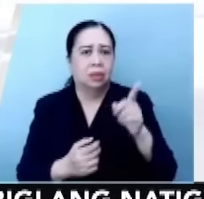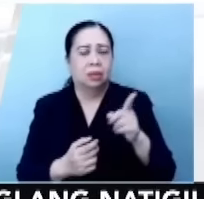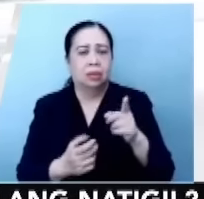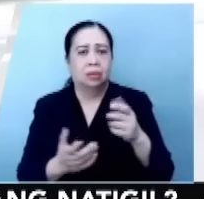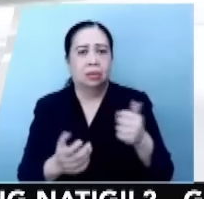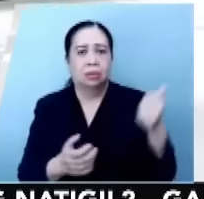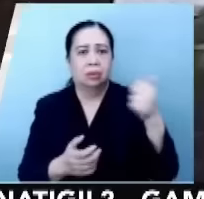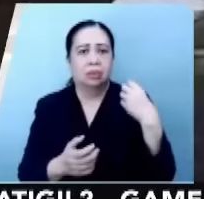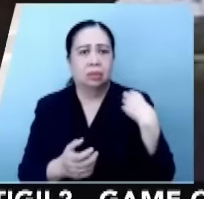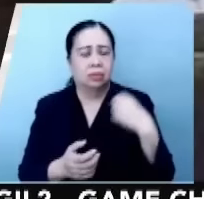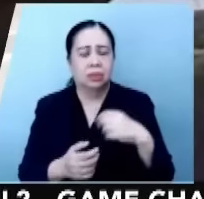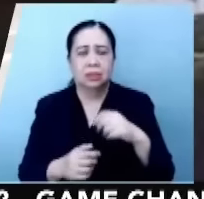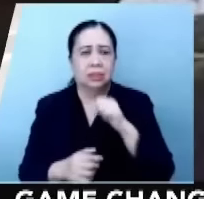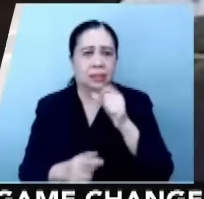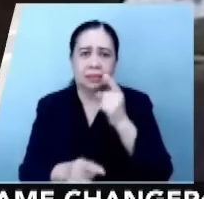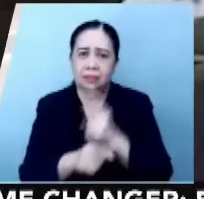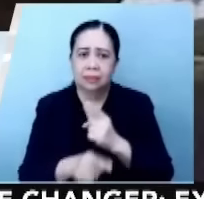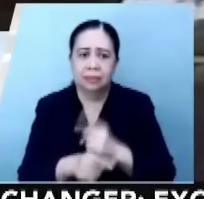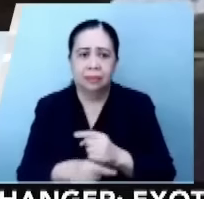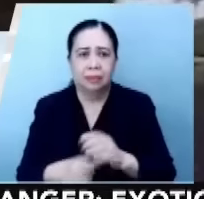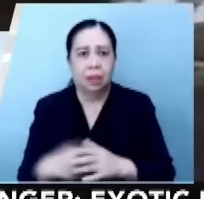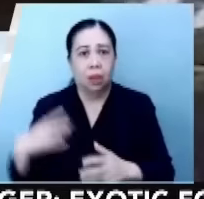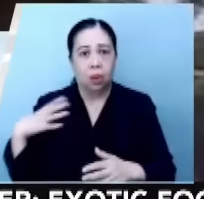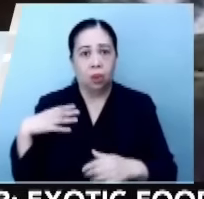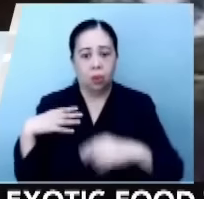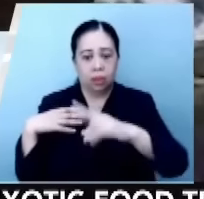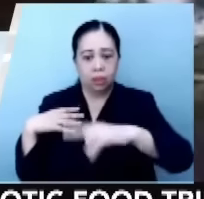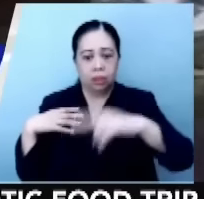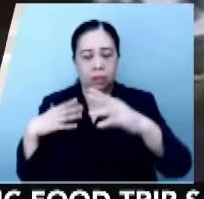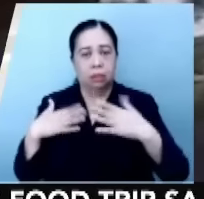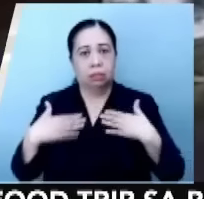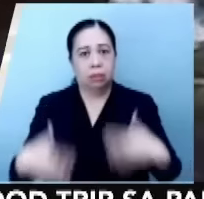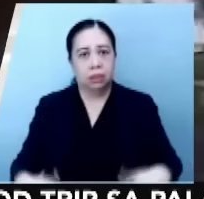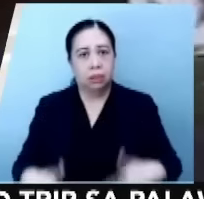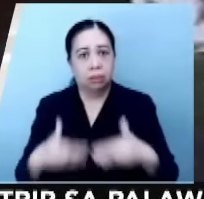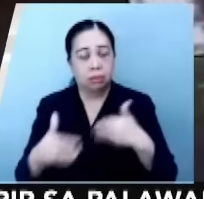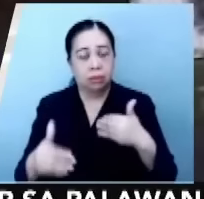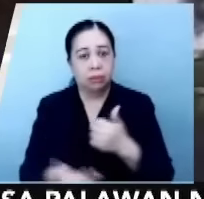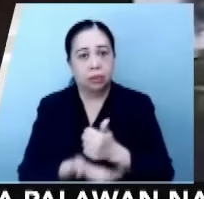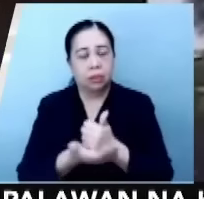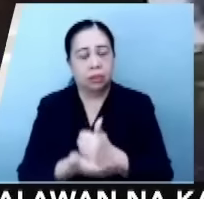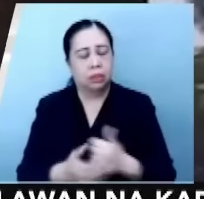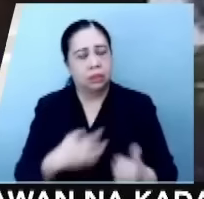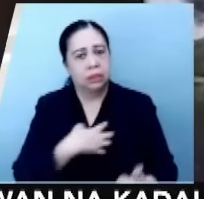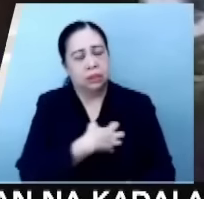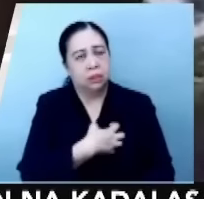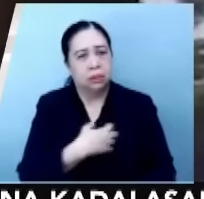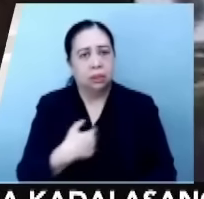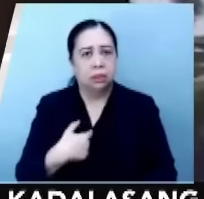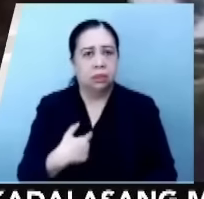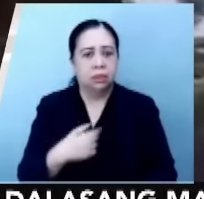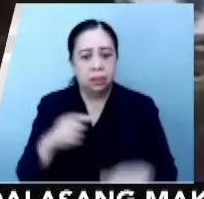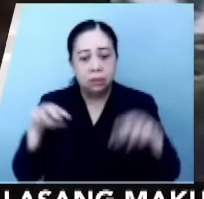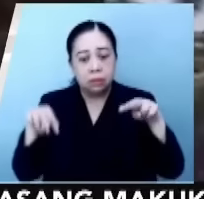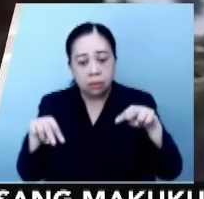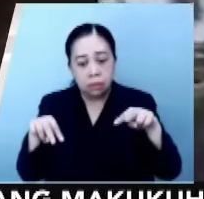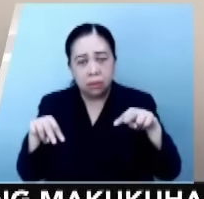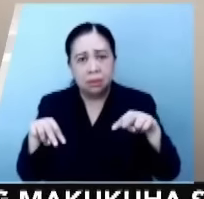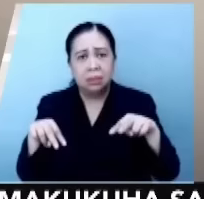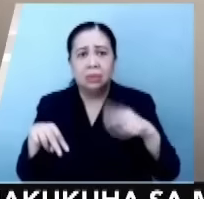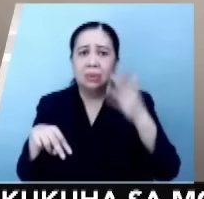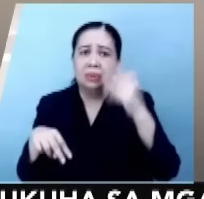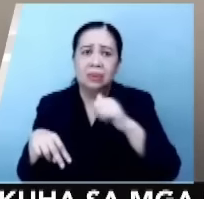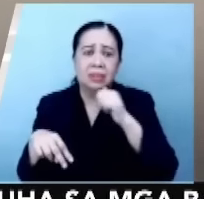talaga makatao yun. Hinintay pang nakalutang yung katawan, yun ang masakit sa loob ko. Andun sila, ba't nila hindi